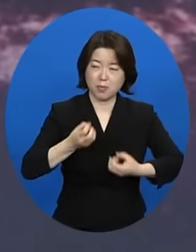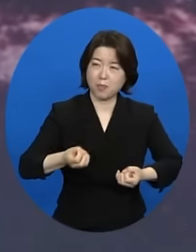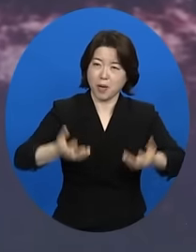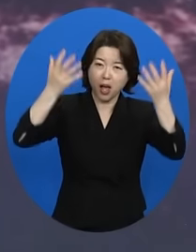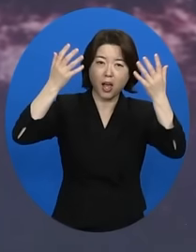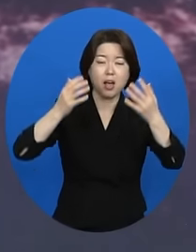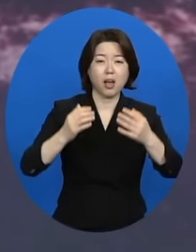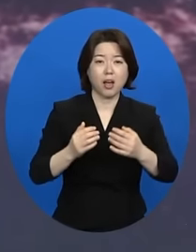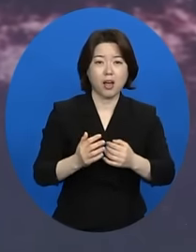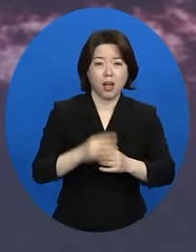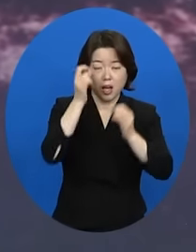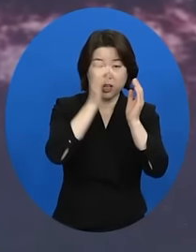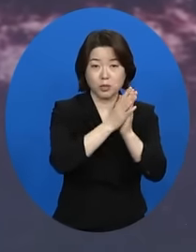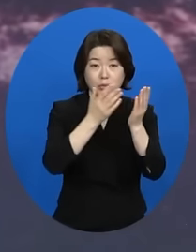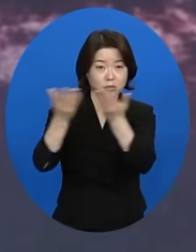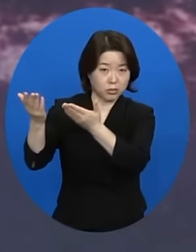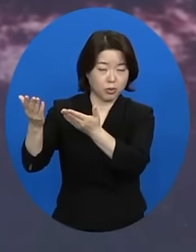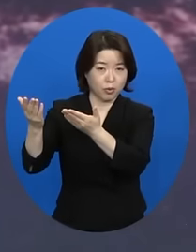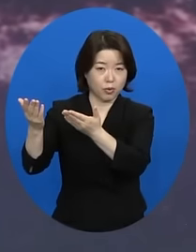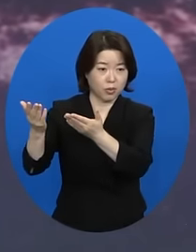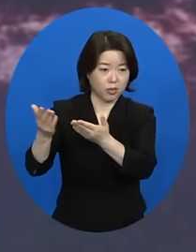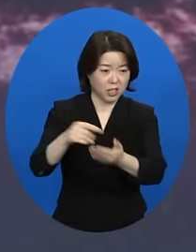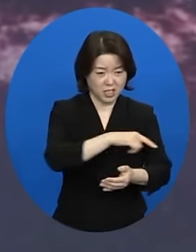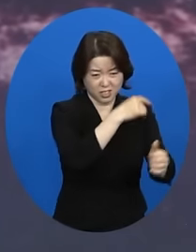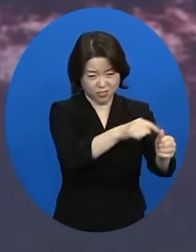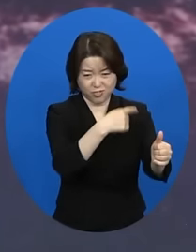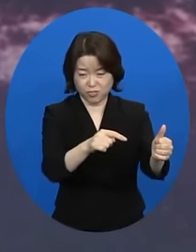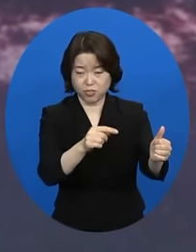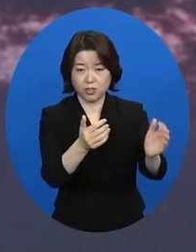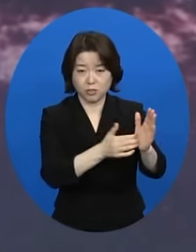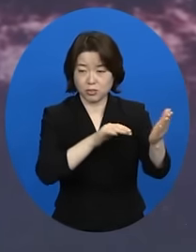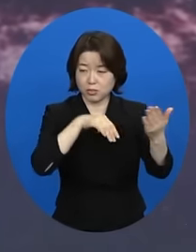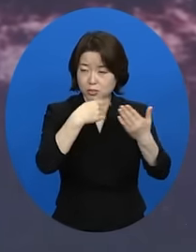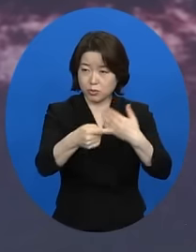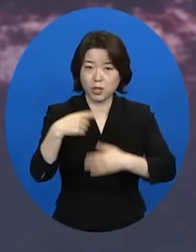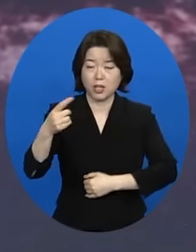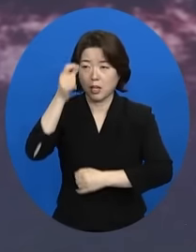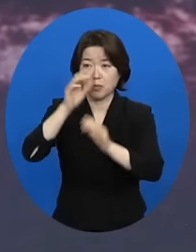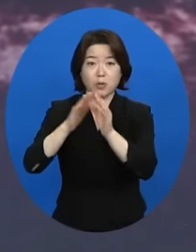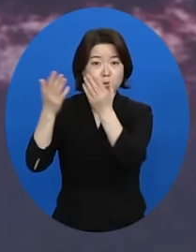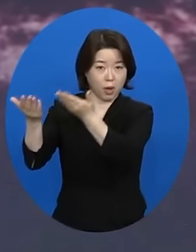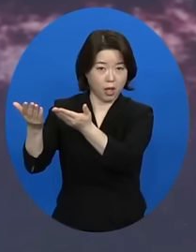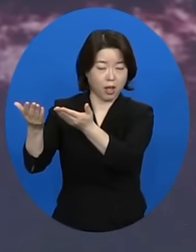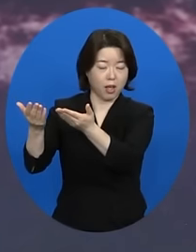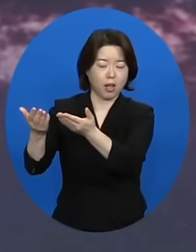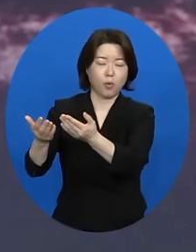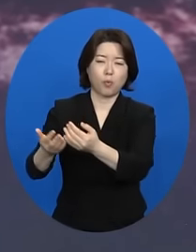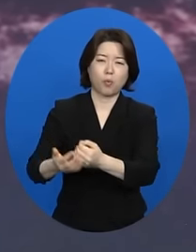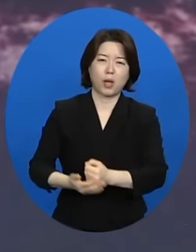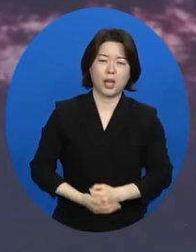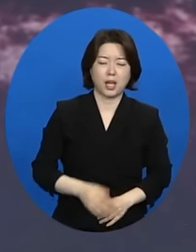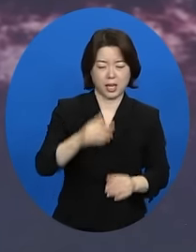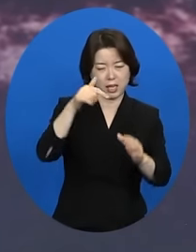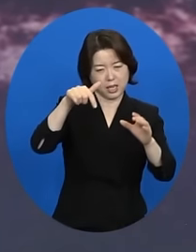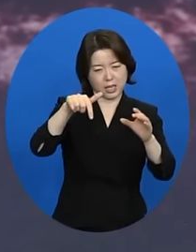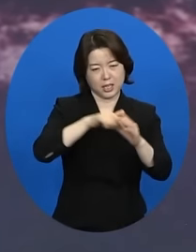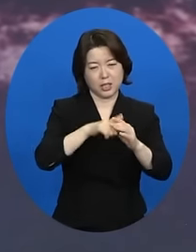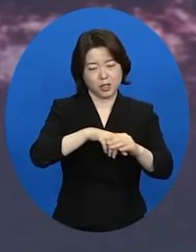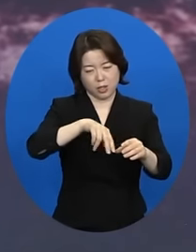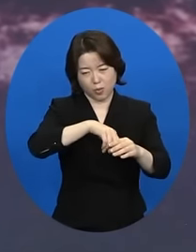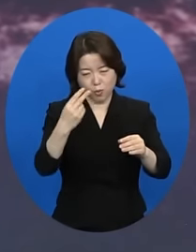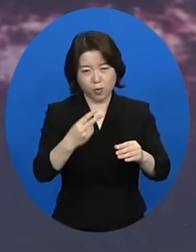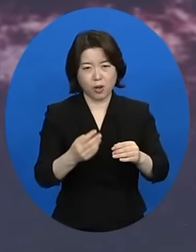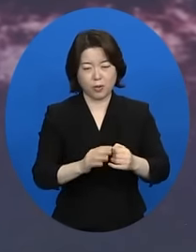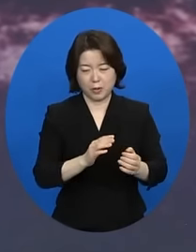기도를 드렸다라고 하는 것이 이 벌거벗은 이 기독교 역사의 한 장면이고 숨기고 싶은